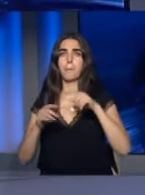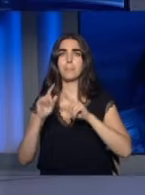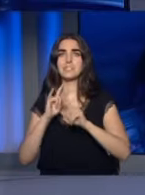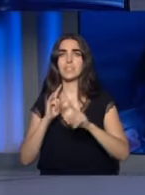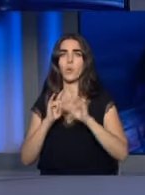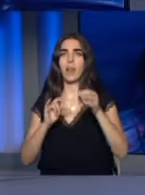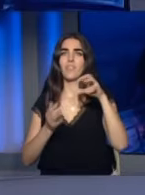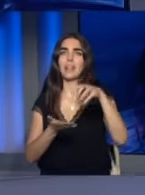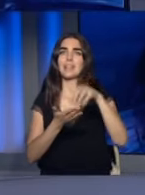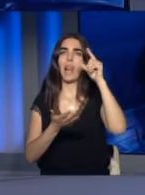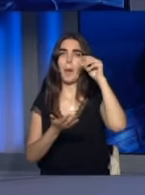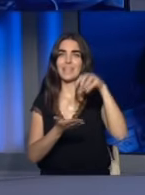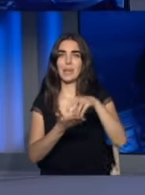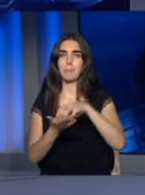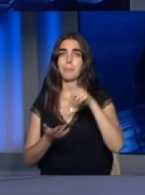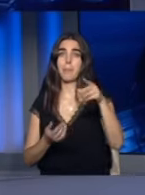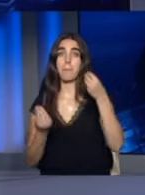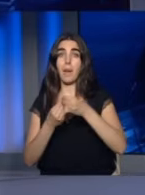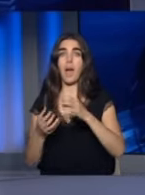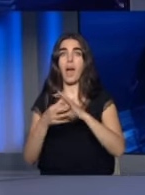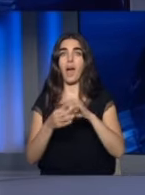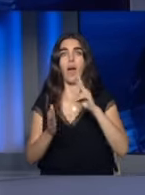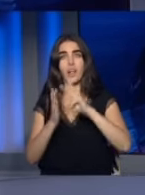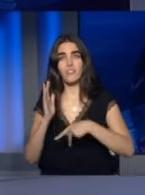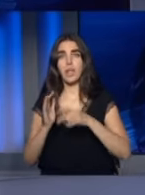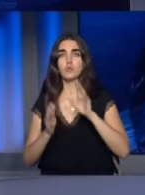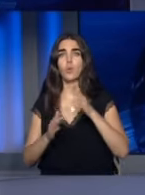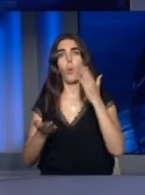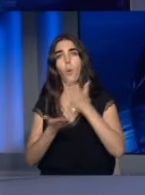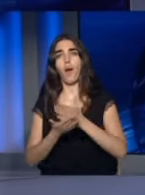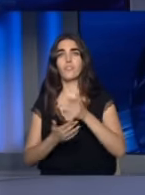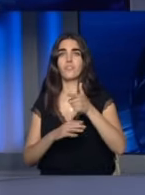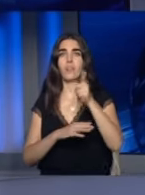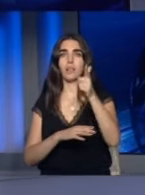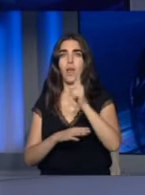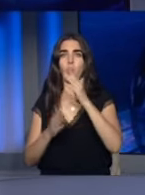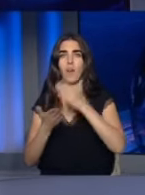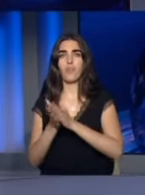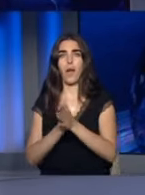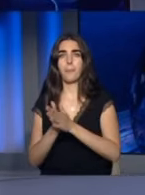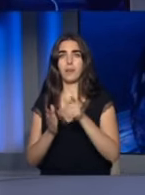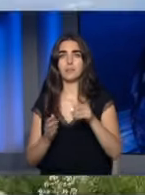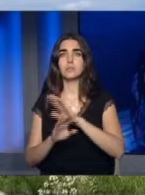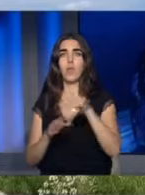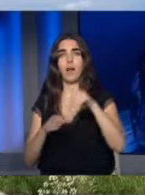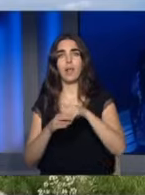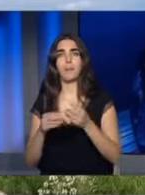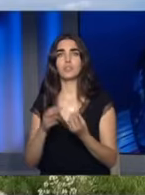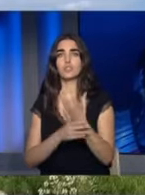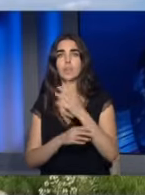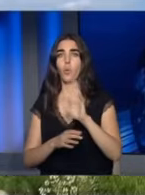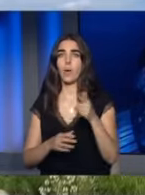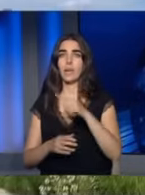تلبيب للمطالبه بالتوصل الى اتفاق لوقف اطلاق النار مع حماس واجراء انتخابات جديده في حين قمعت الشرطه